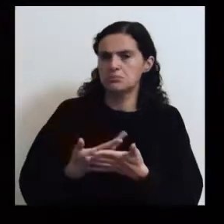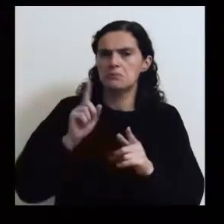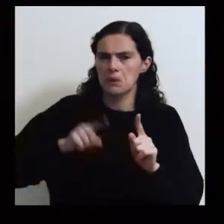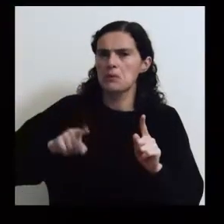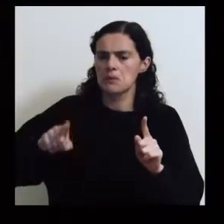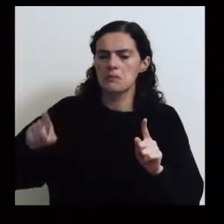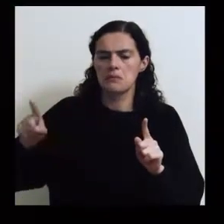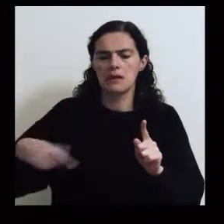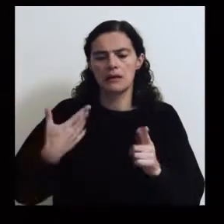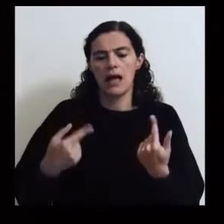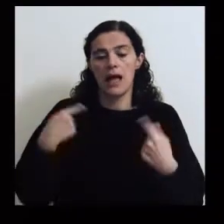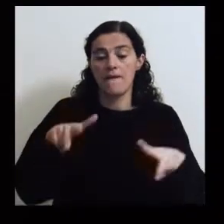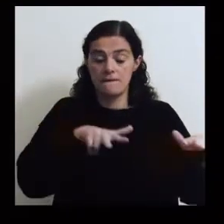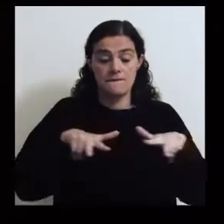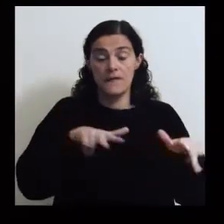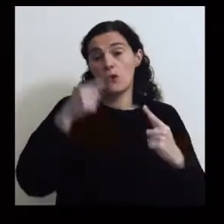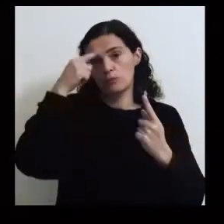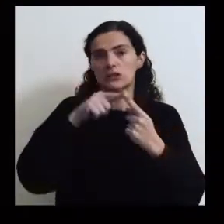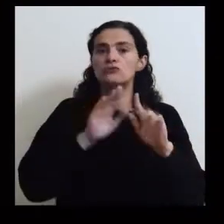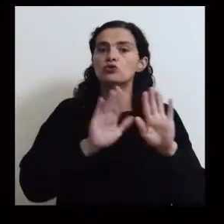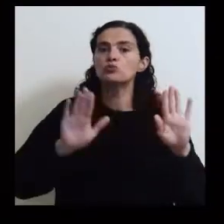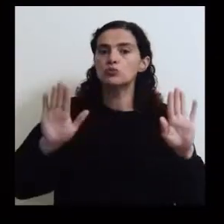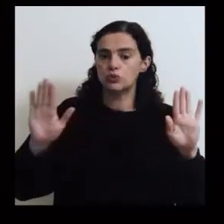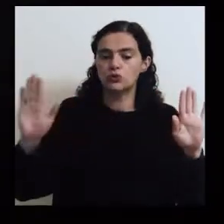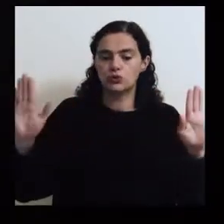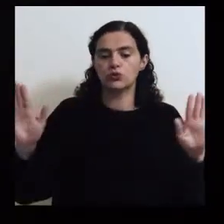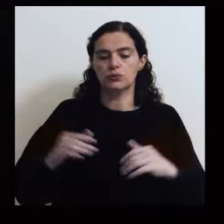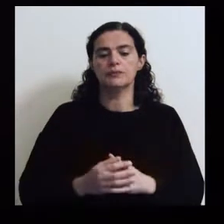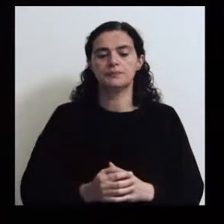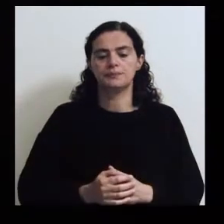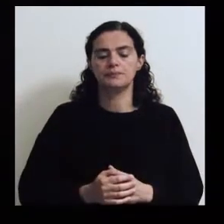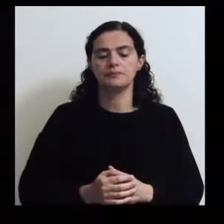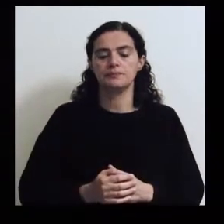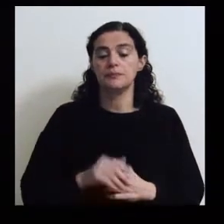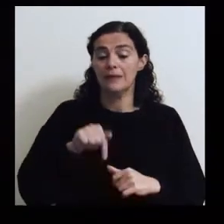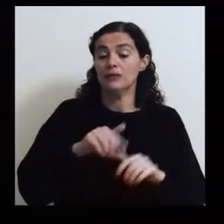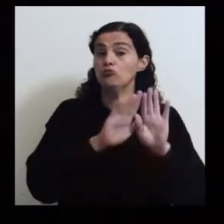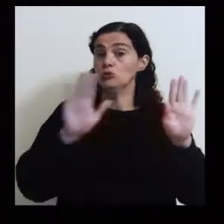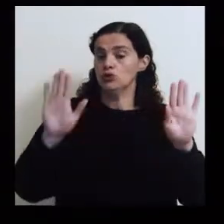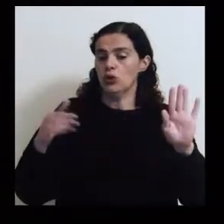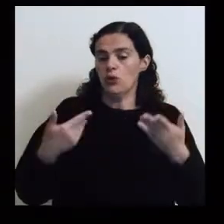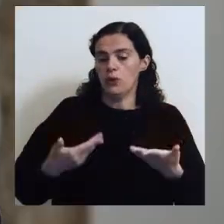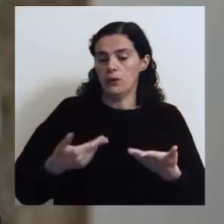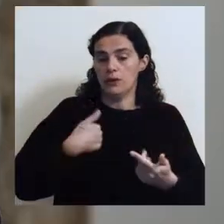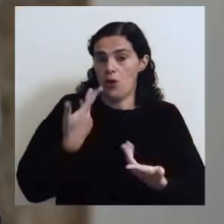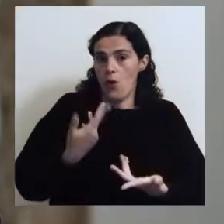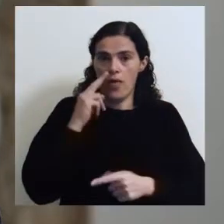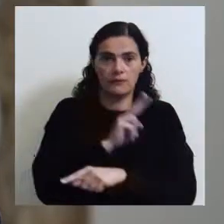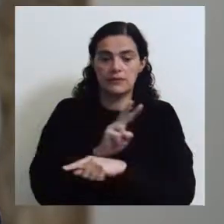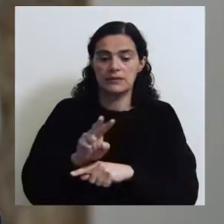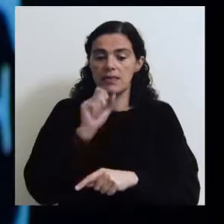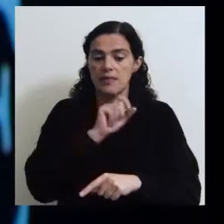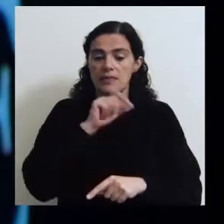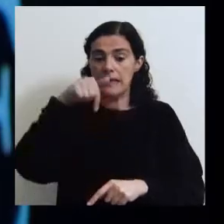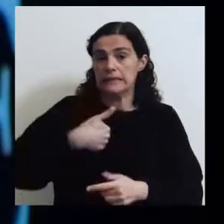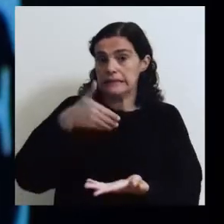de façon régulière de vidéos produites pour des expositions. L'exposition que nous donnons à